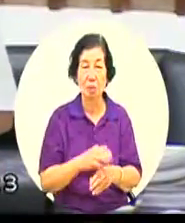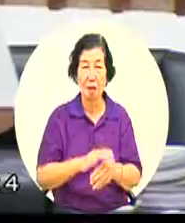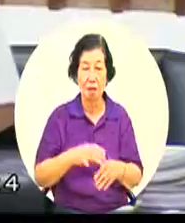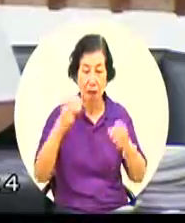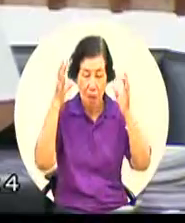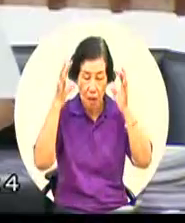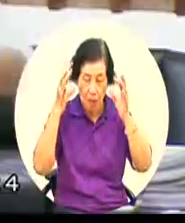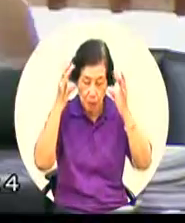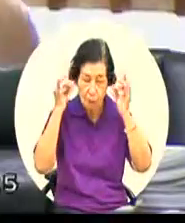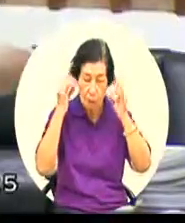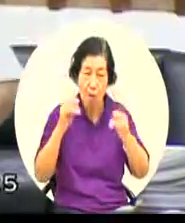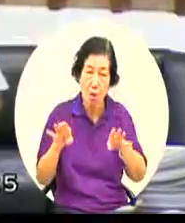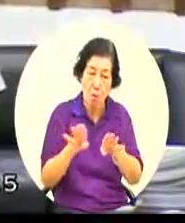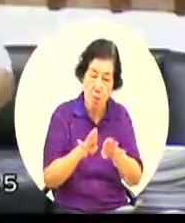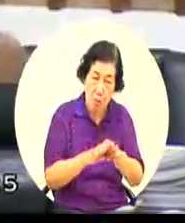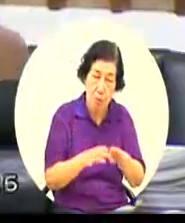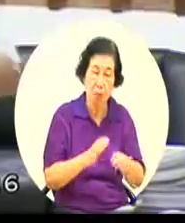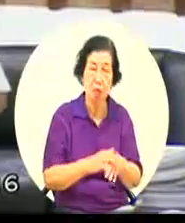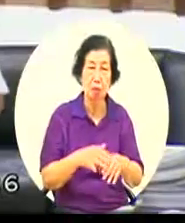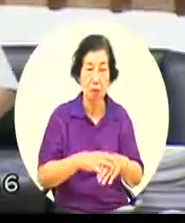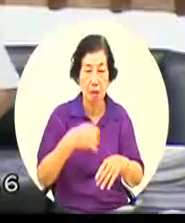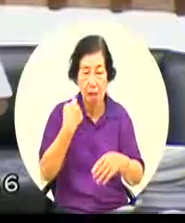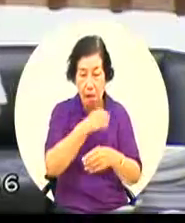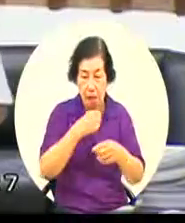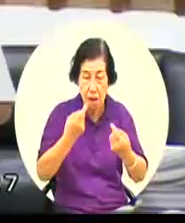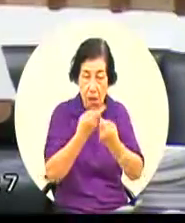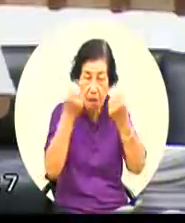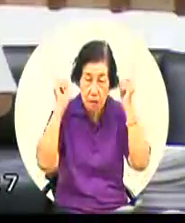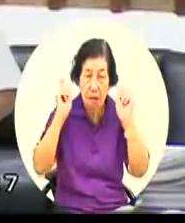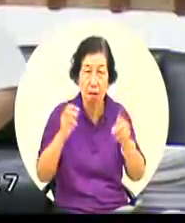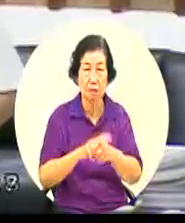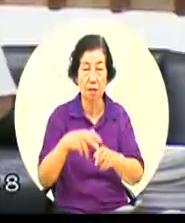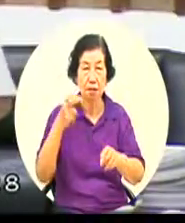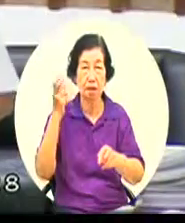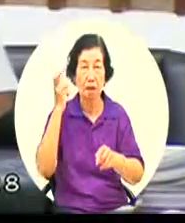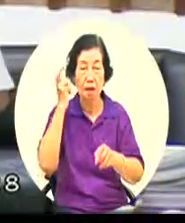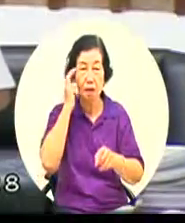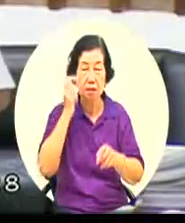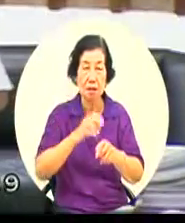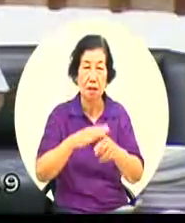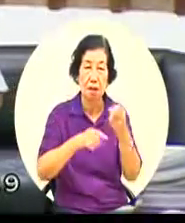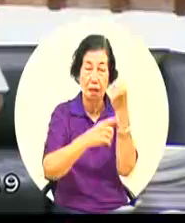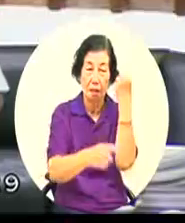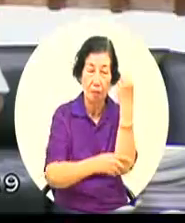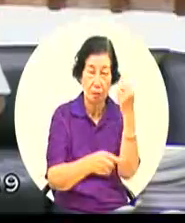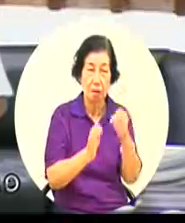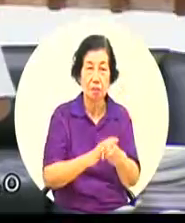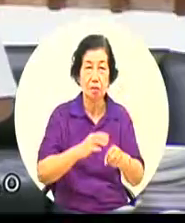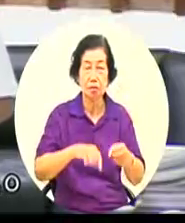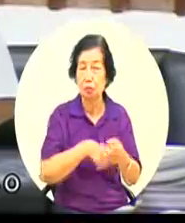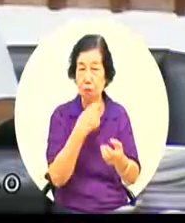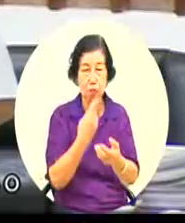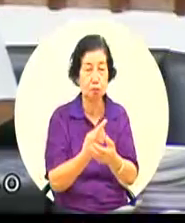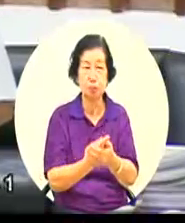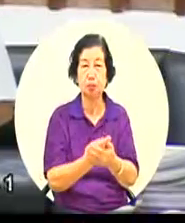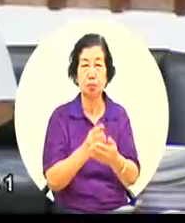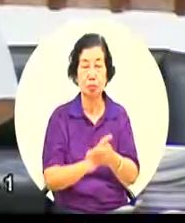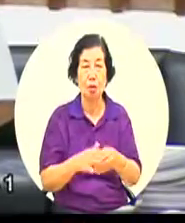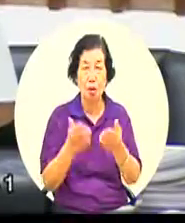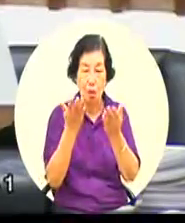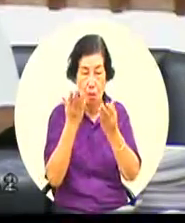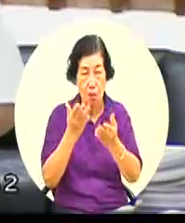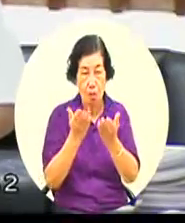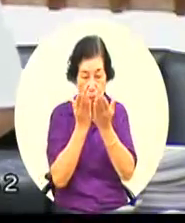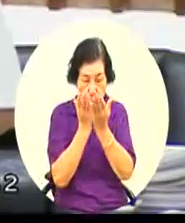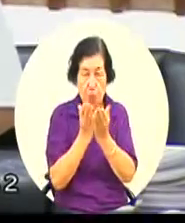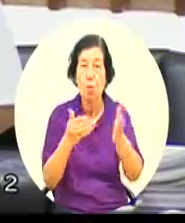上的宪法课念完了，从头念到尾，还去外面买书回来看，通通都看得懂。然后呢看完以后呢，